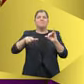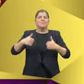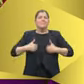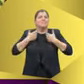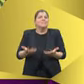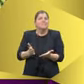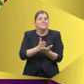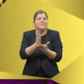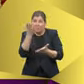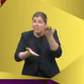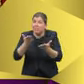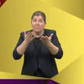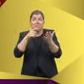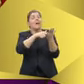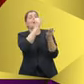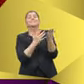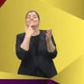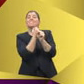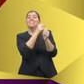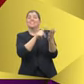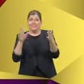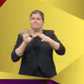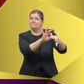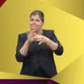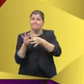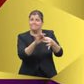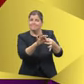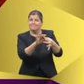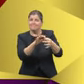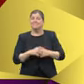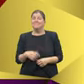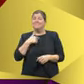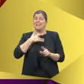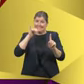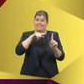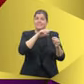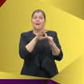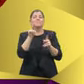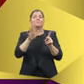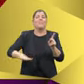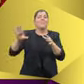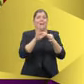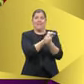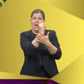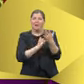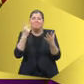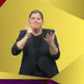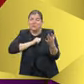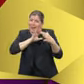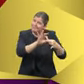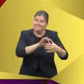experiencing, and it might closely relate to what the artist is painting. And that's the connection that people, I think, have with